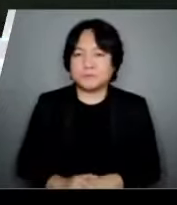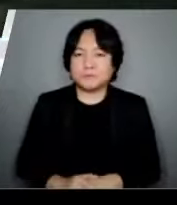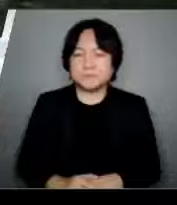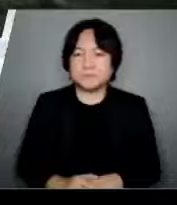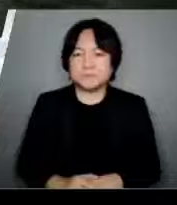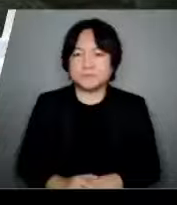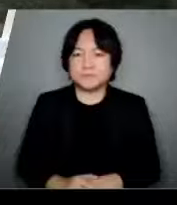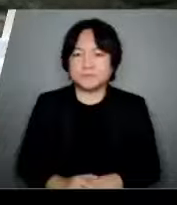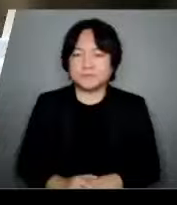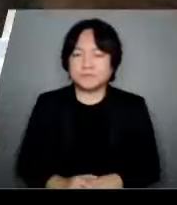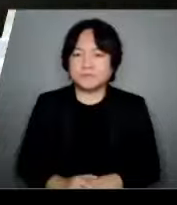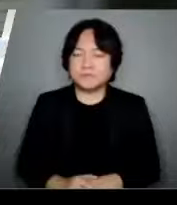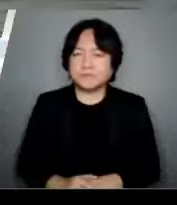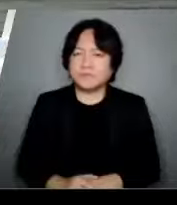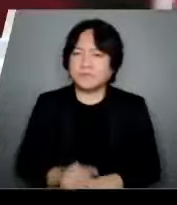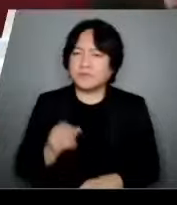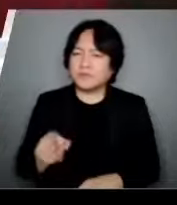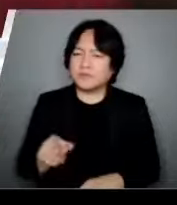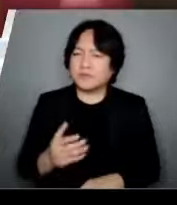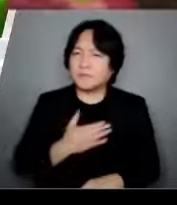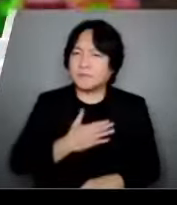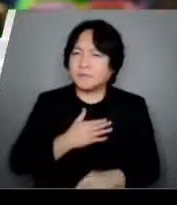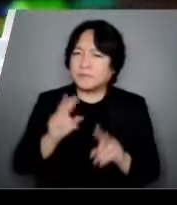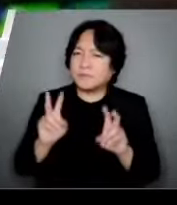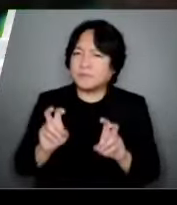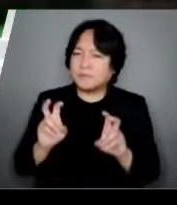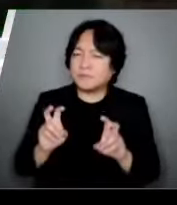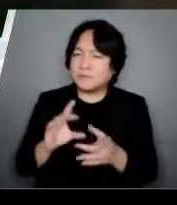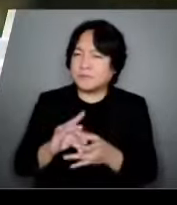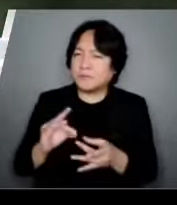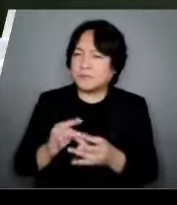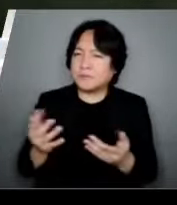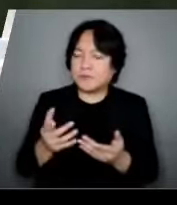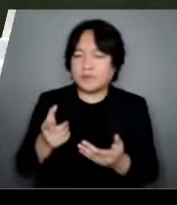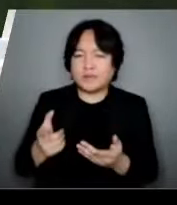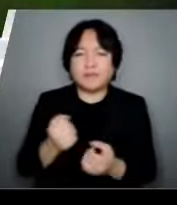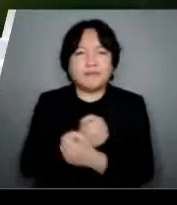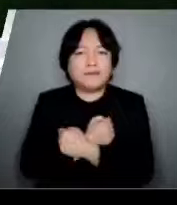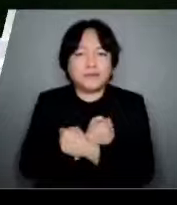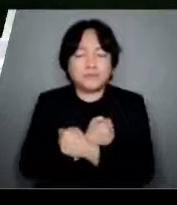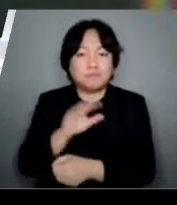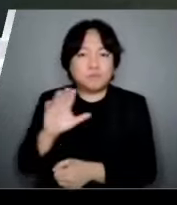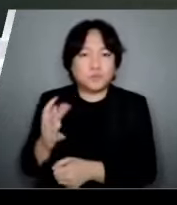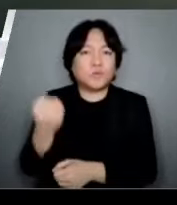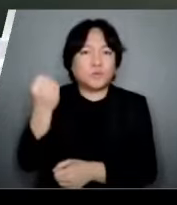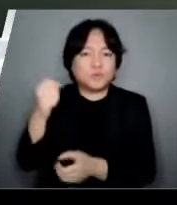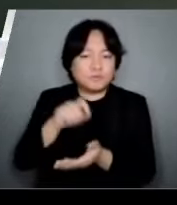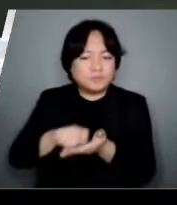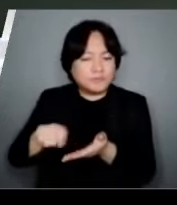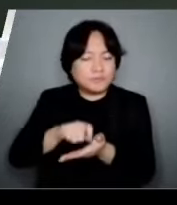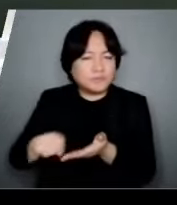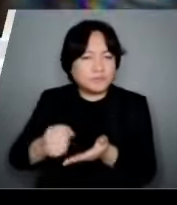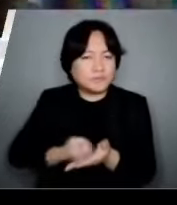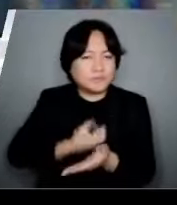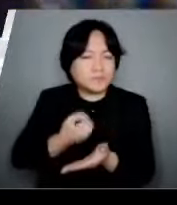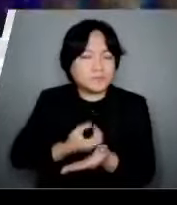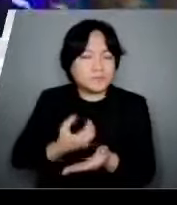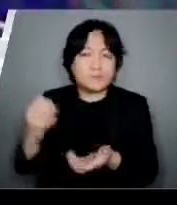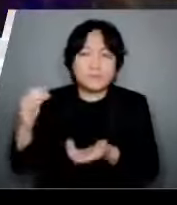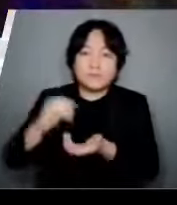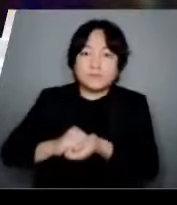Tungkol yan sa young love na ang ilang lyrics, si Jill mismo ang sumulat. Ka-collab niya ang South Korean rapper na si Trudy.